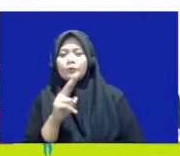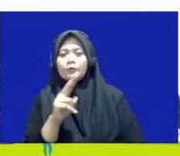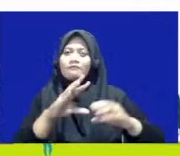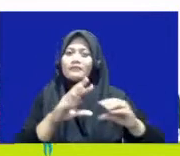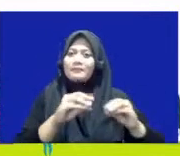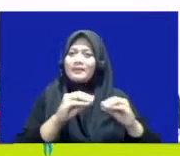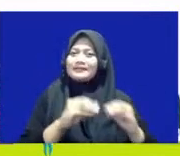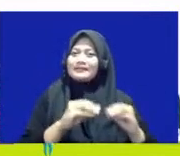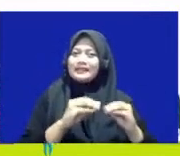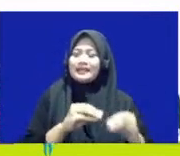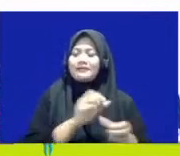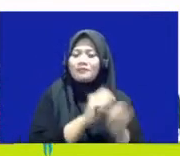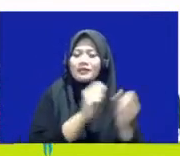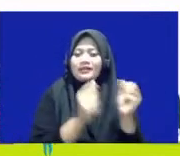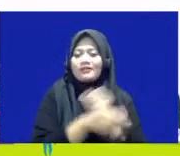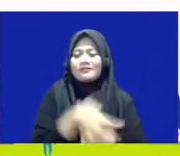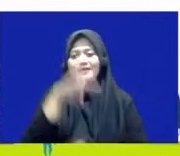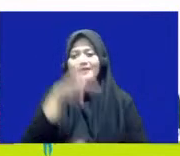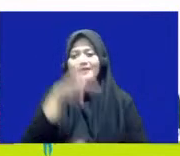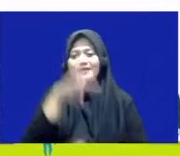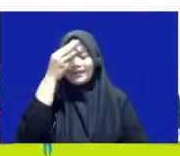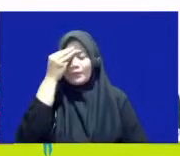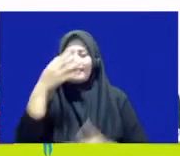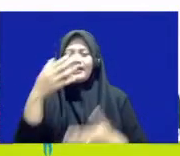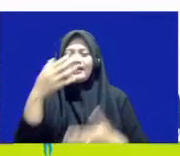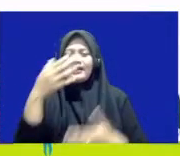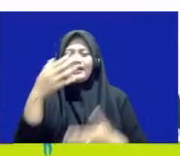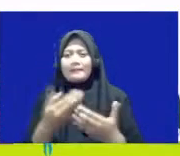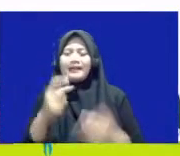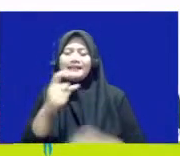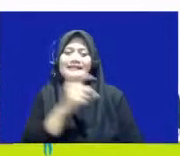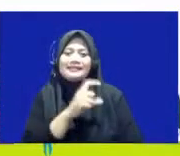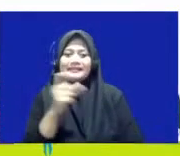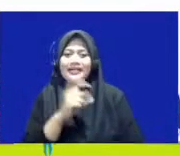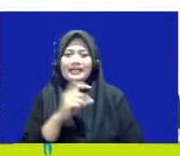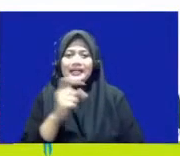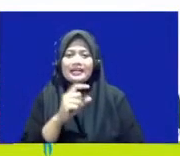what would be your strategy? What would be your advice